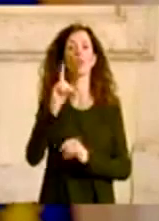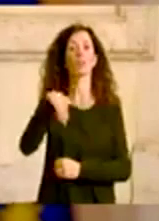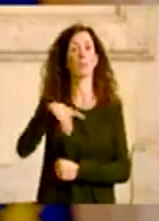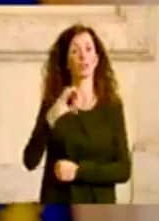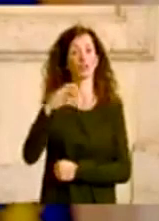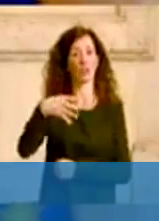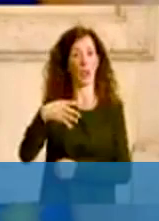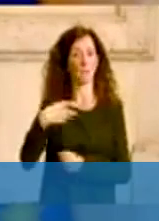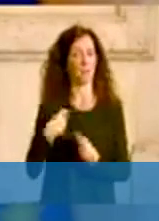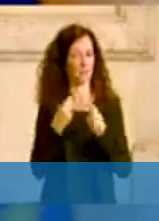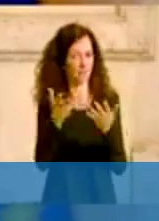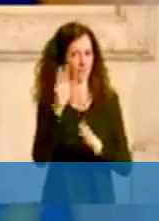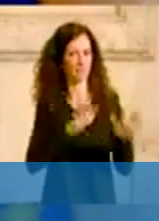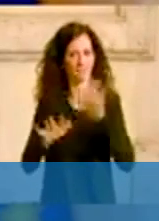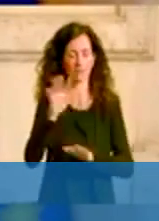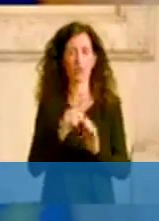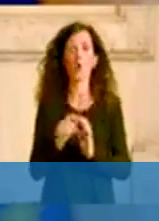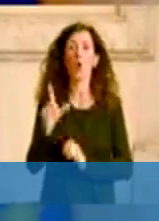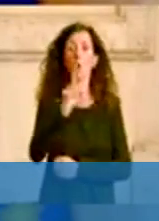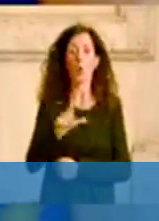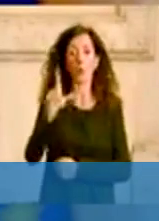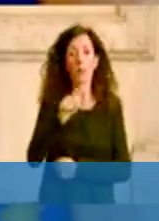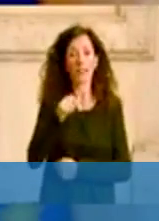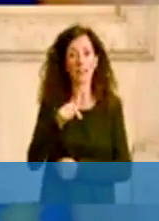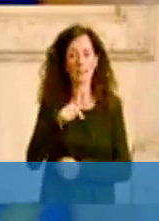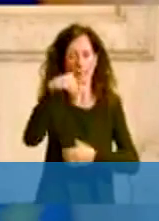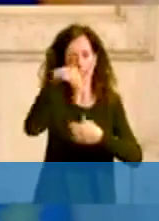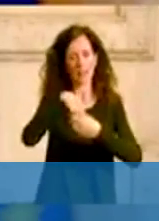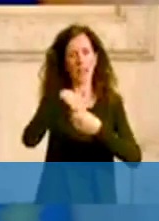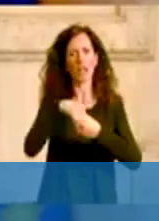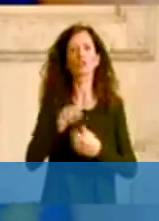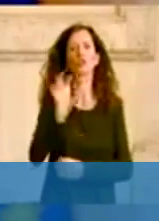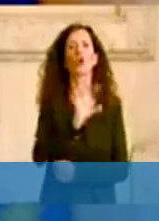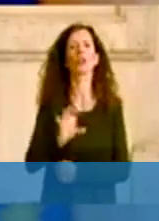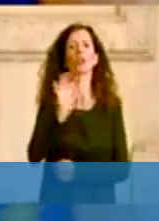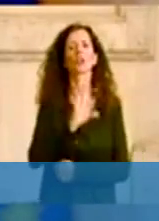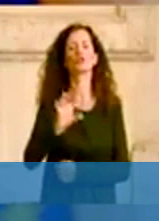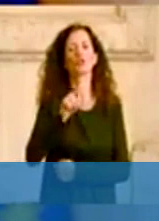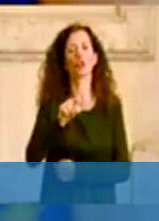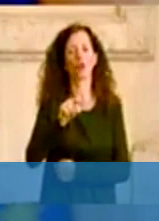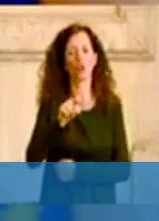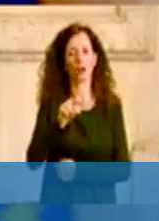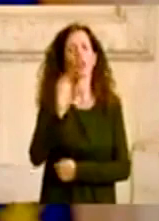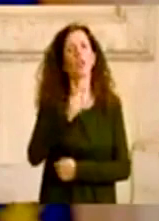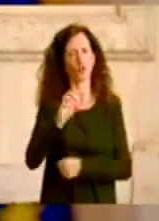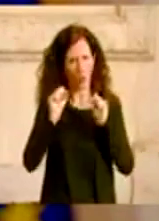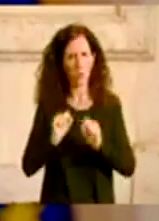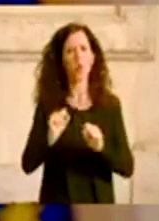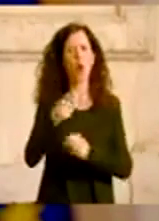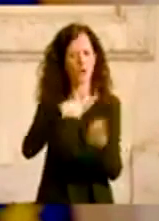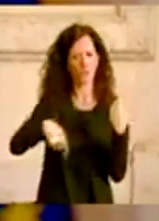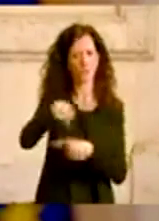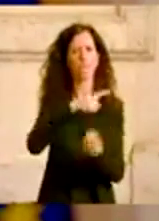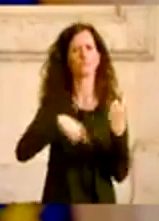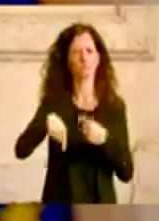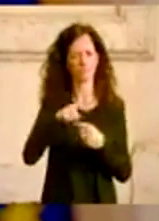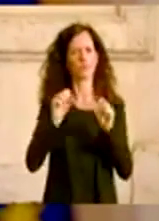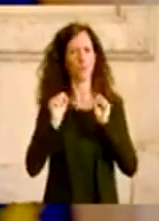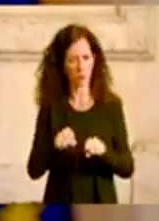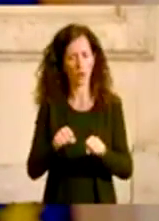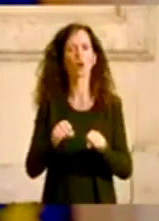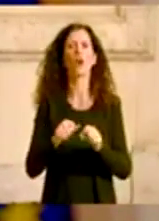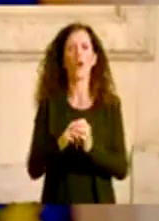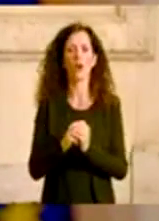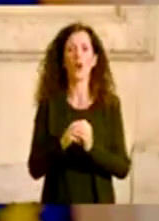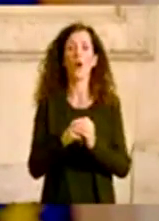da lunedì ci si sposterà all'interno della regione senza nessuna limitazione quindi via alle